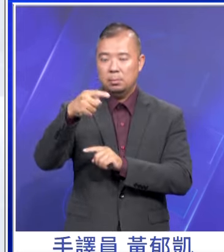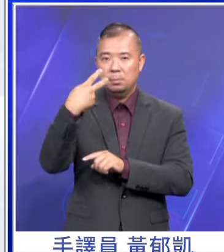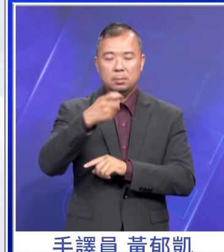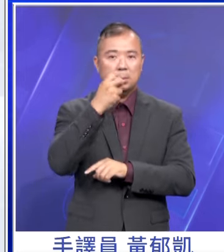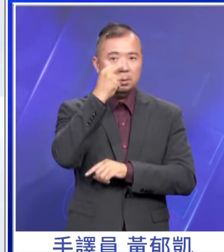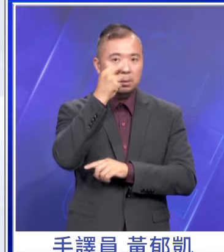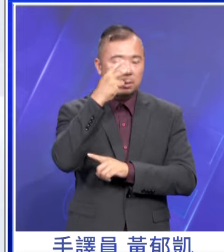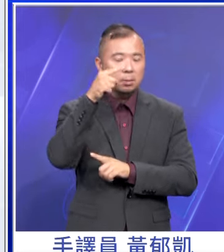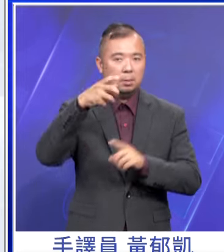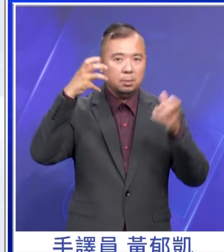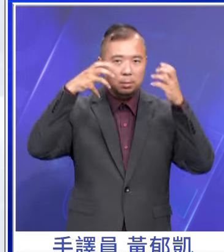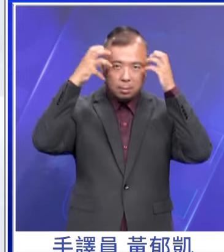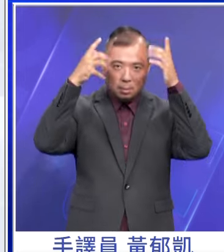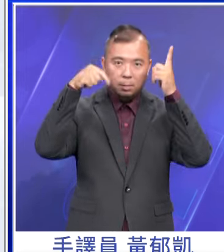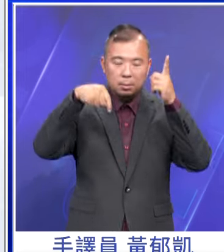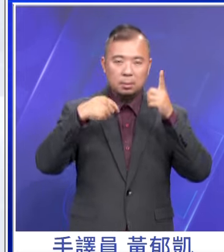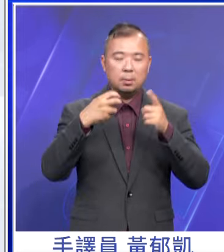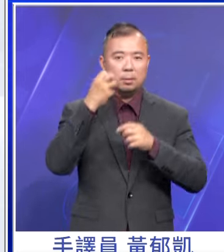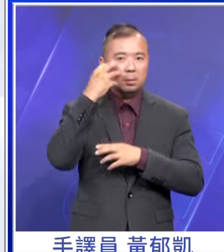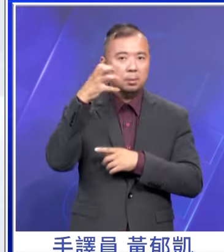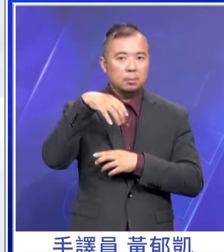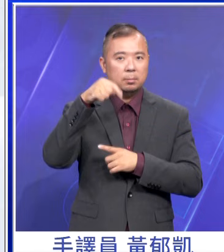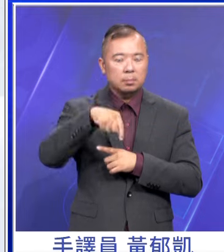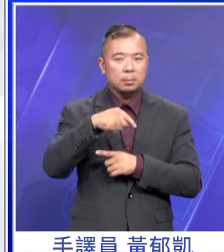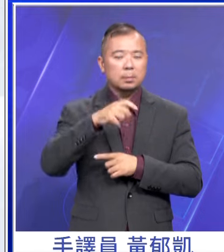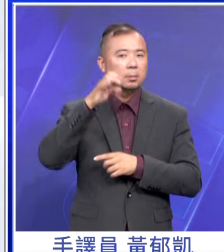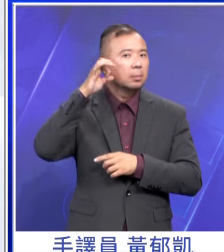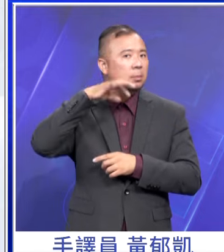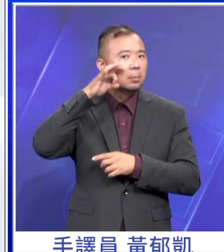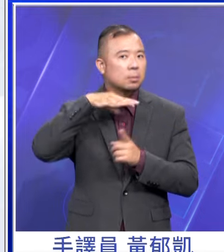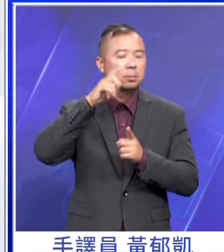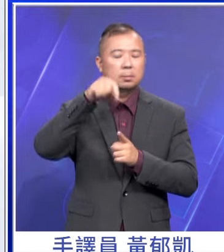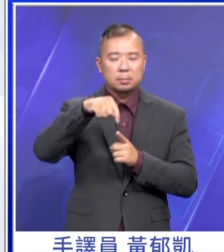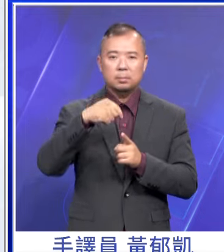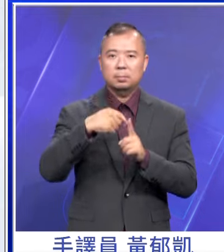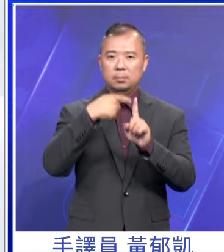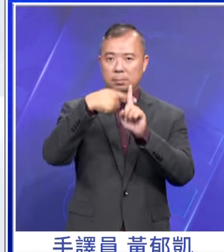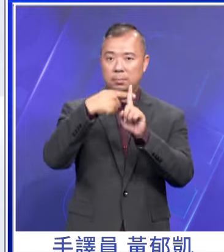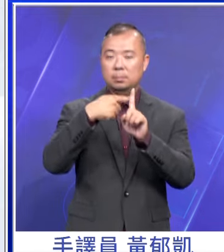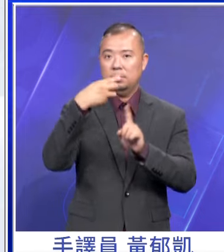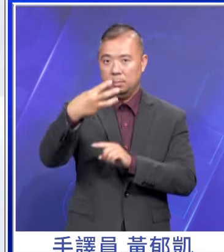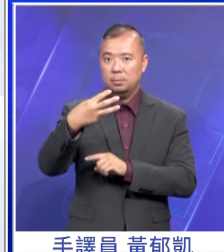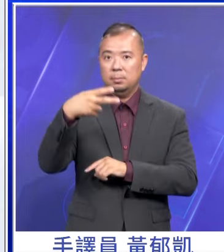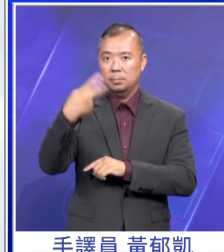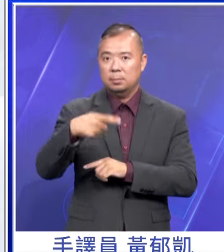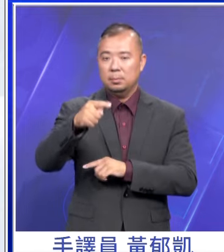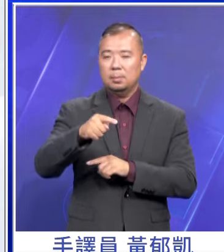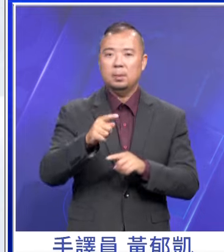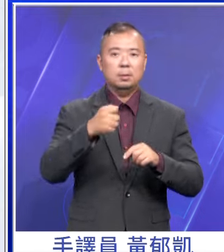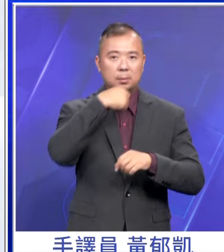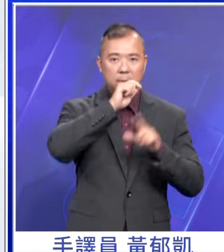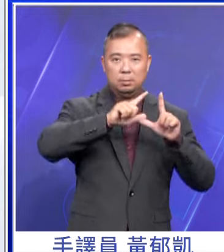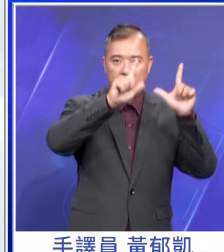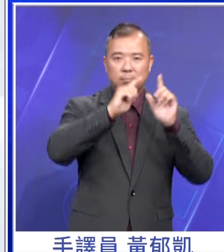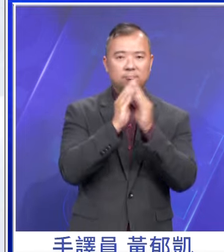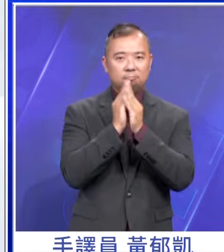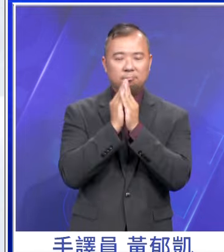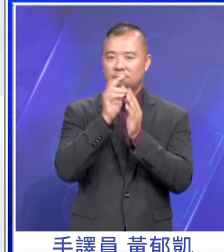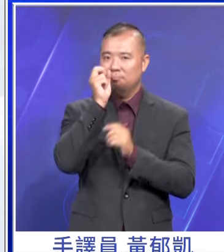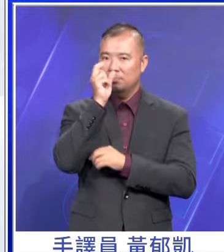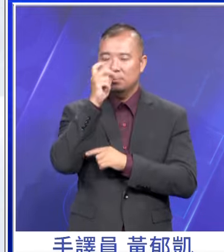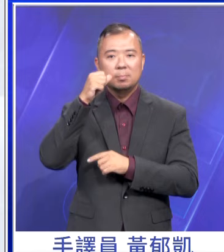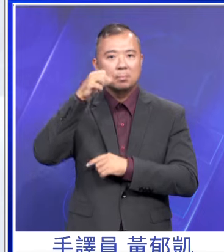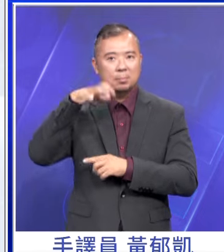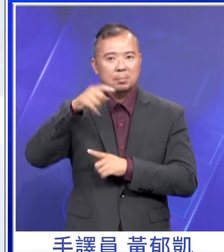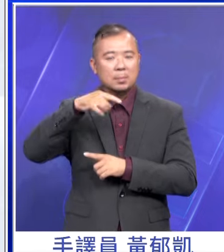澳花、台中梨山，还有彰化市都有3级的一个震度。另外呢，至于在台东、桃园、宜兰、苗栗、彰